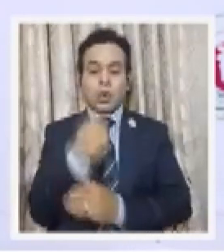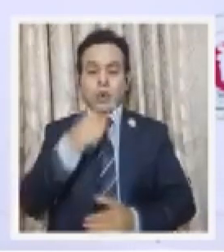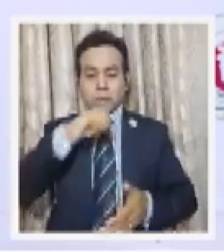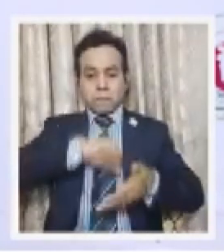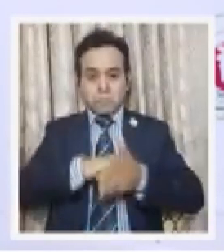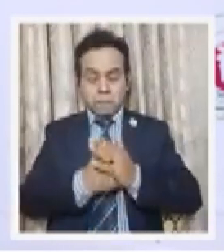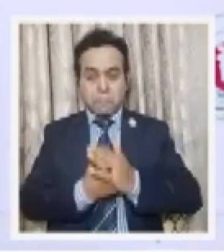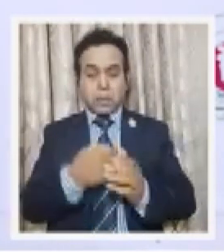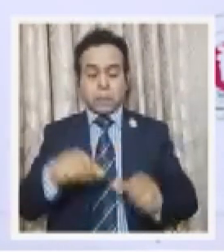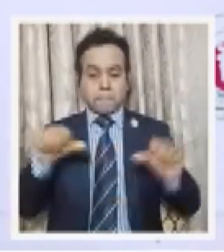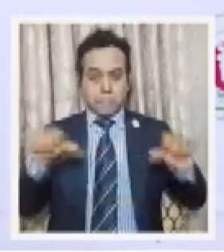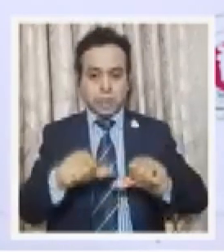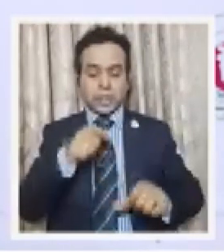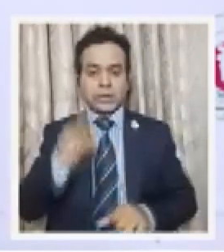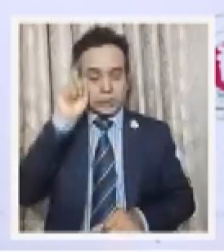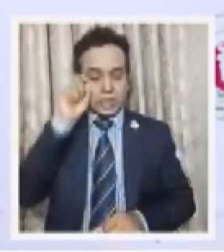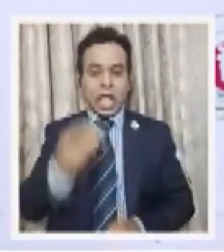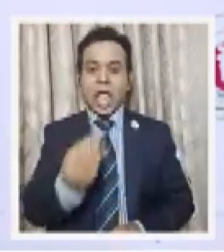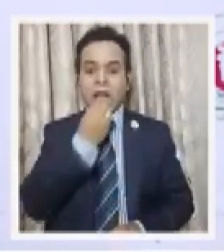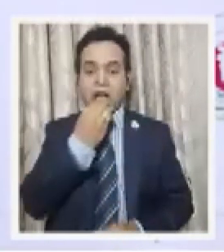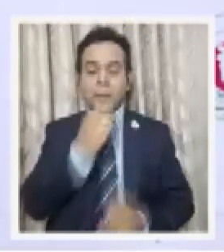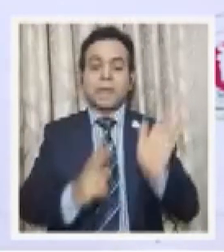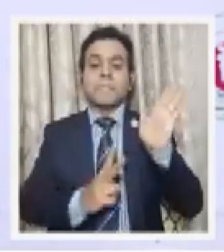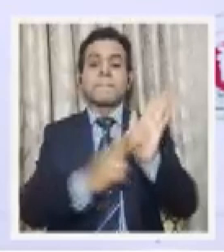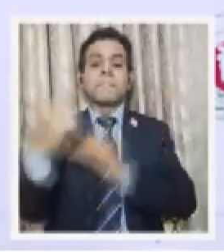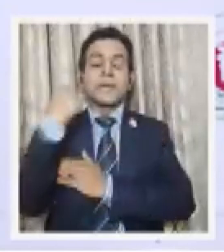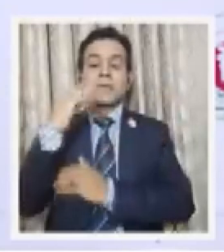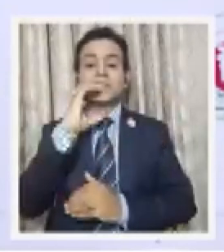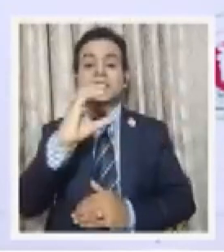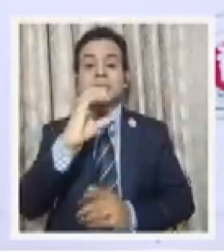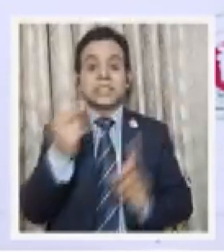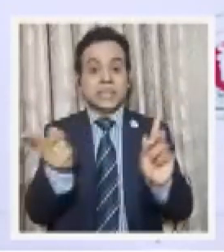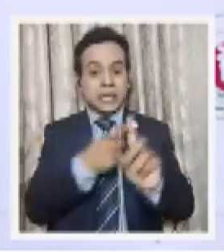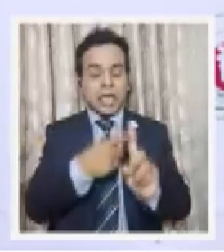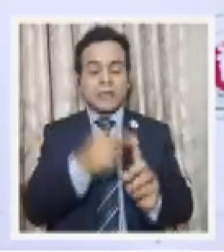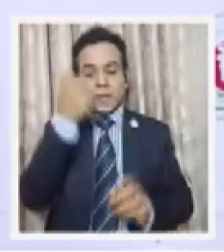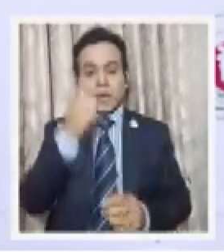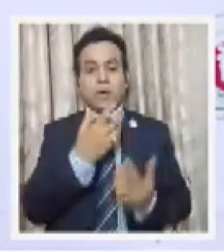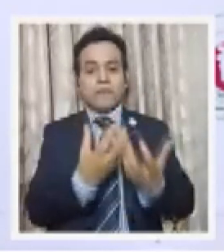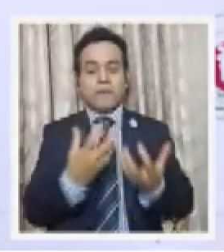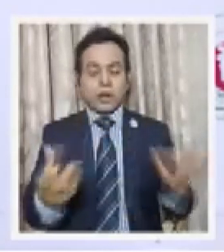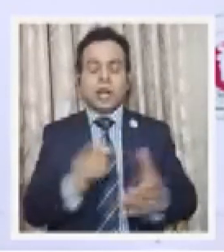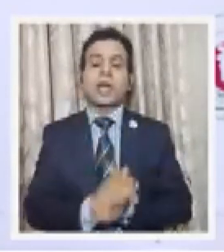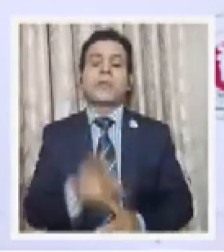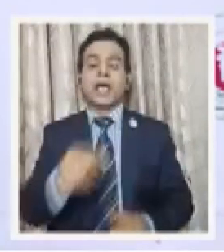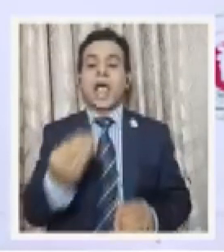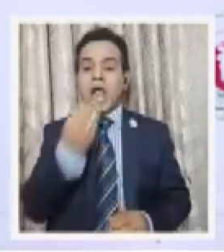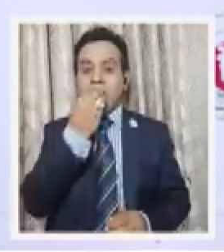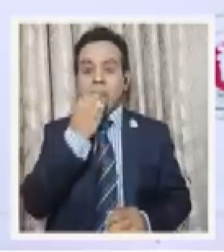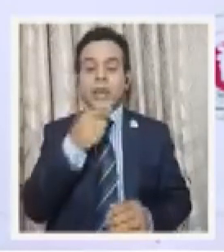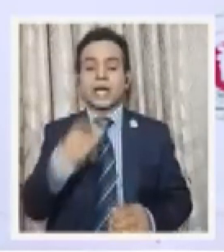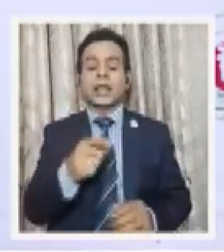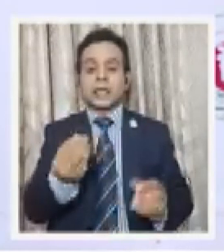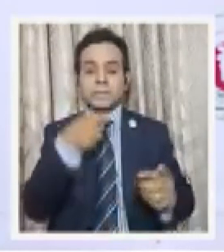এবং এগুলো খাবার পরিহার করা এবং ধূমপান, অবশ্যই ধূমপান পরিহার করা এবং যে কোনো ধরনের মাদককে পরিহার করা, কারণ এগুলি